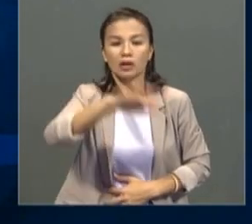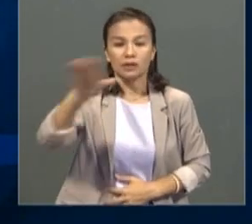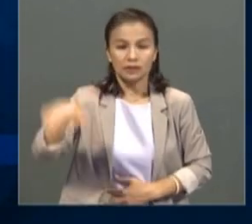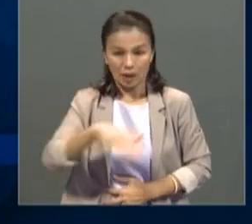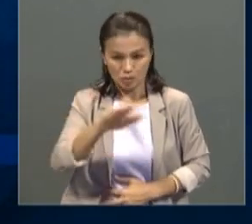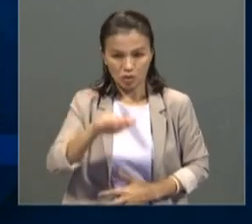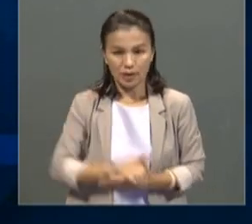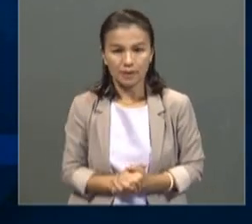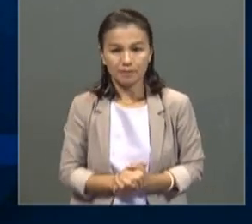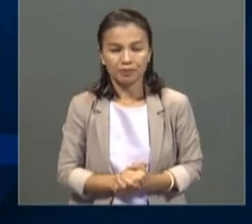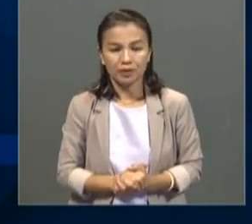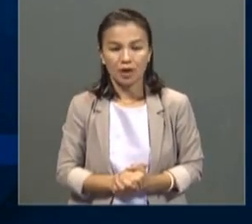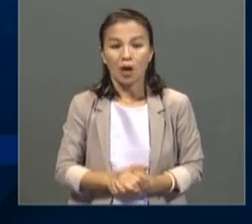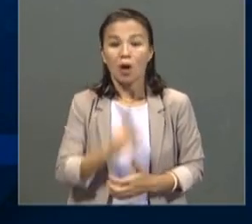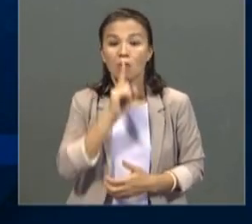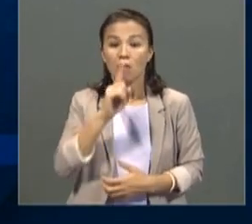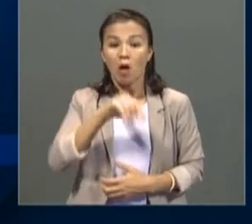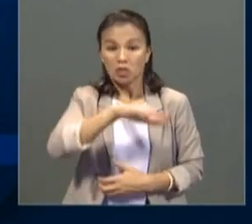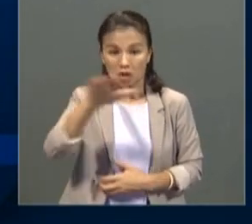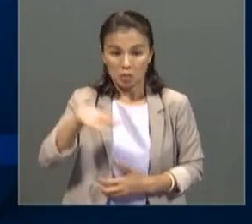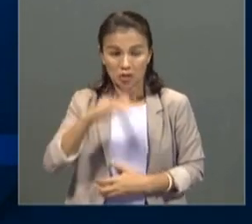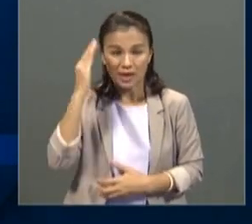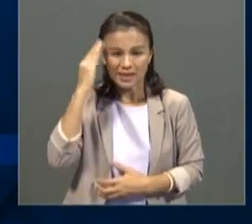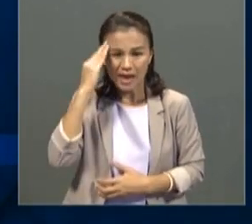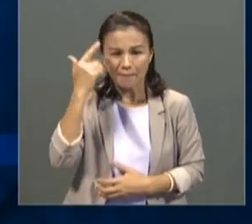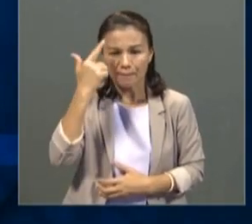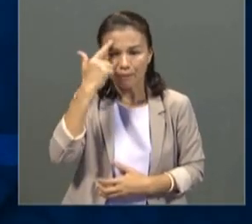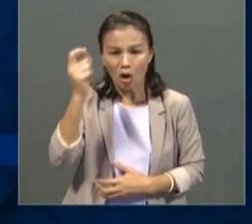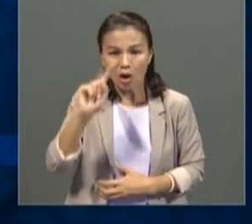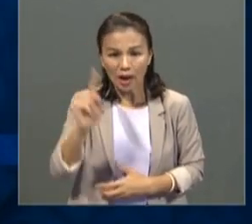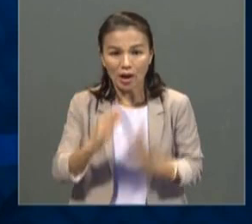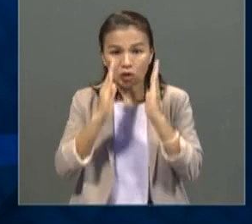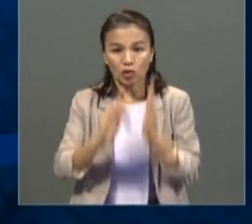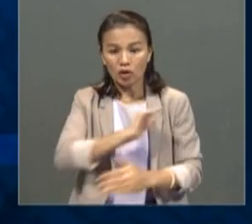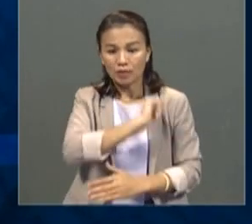ခံပြလာတင်ပြလာတာပါဖြစ်ပါတယ်